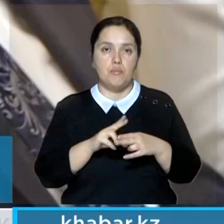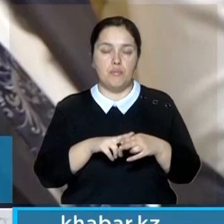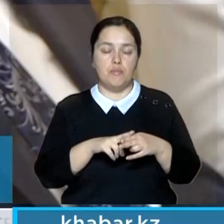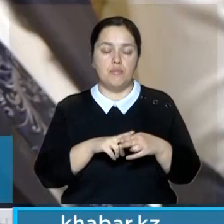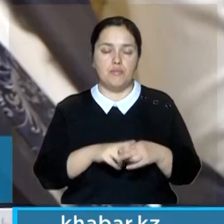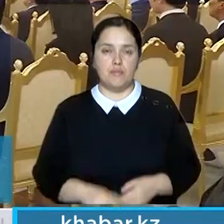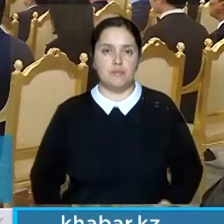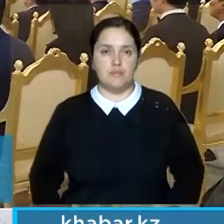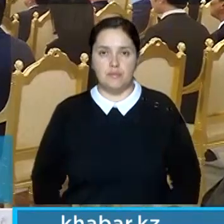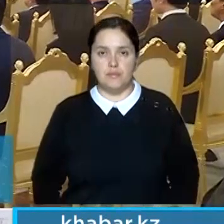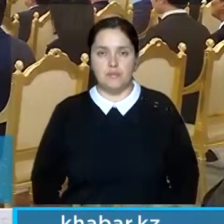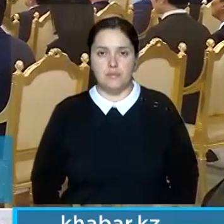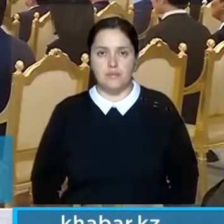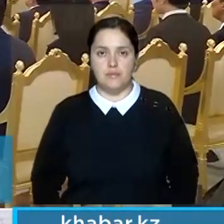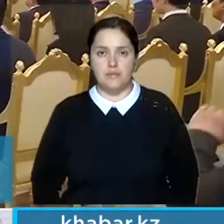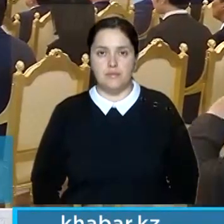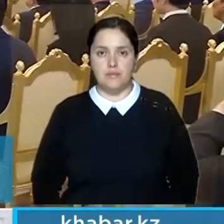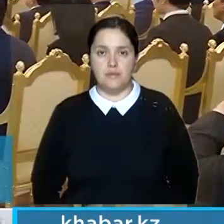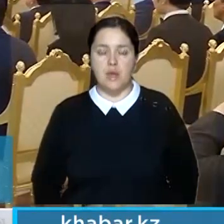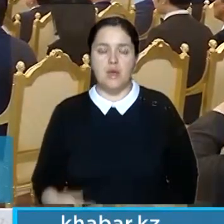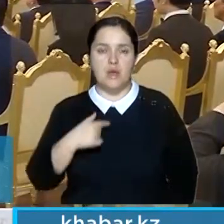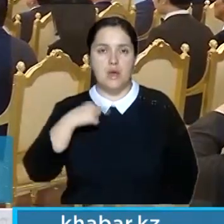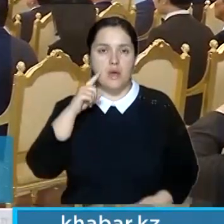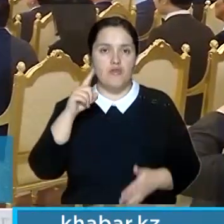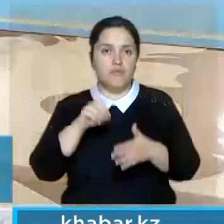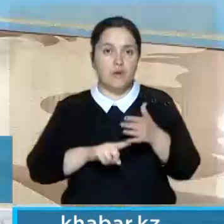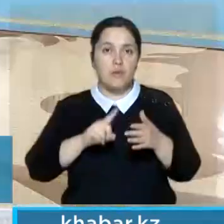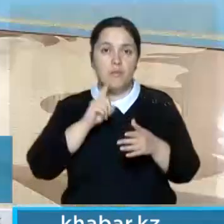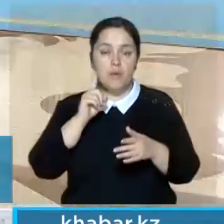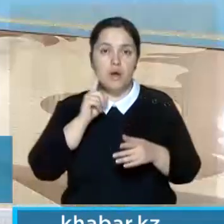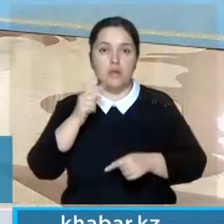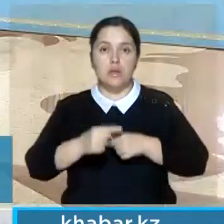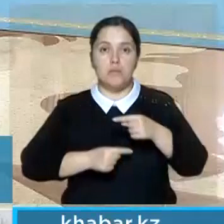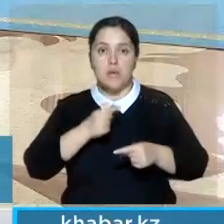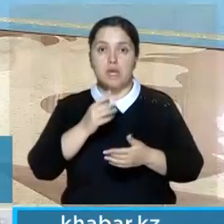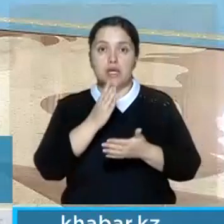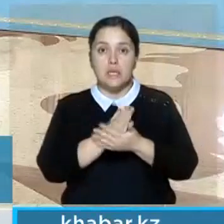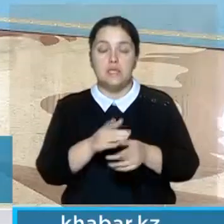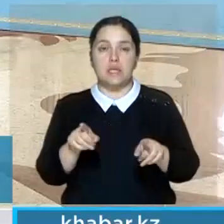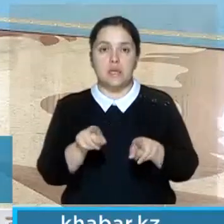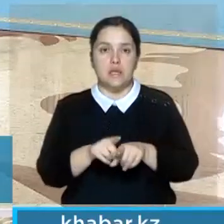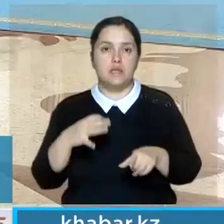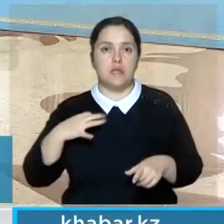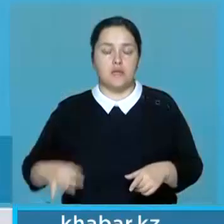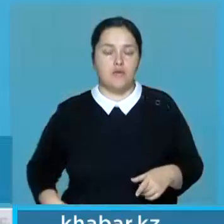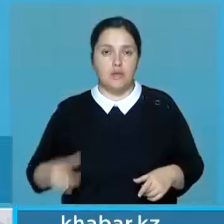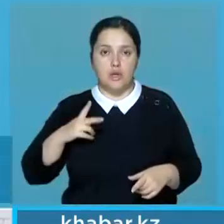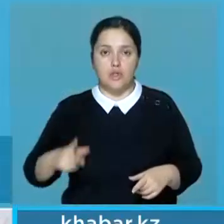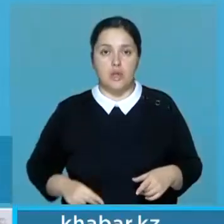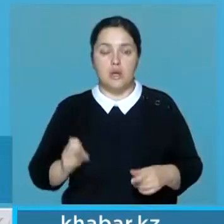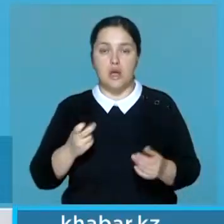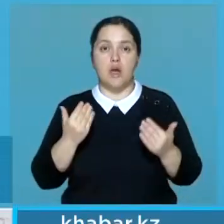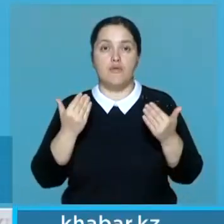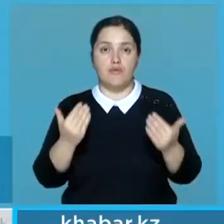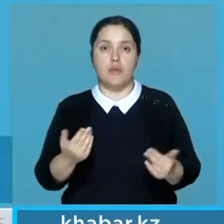созидательная сила. Я верю в созидательную силу молодого поколения, имея таких сознательных сыновей и дочерей, как вы. Казахстан